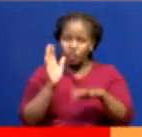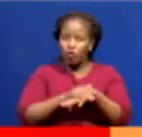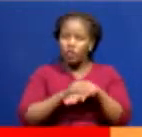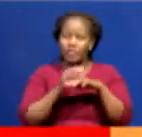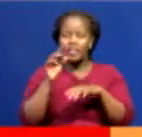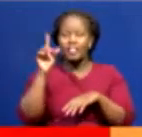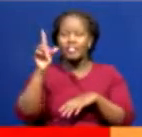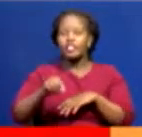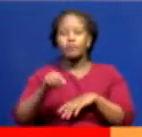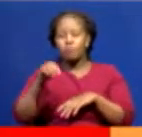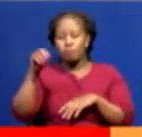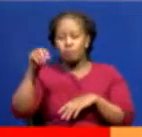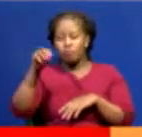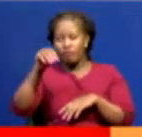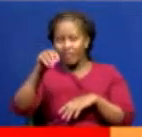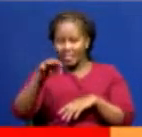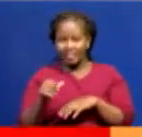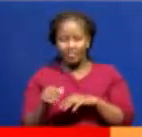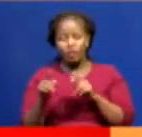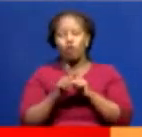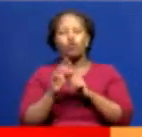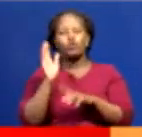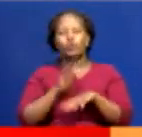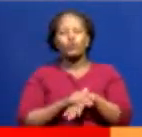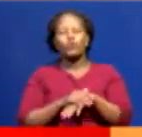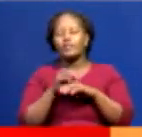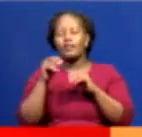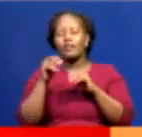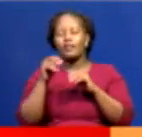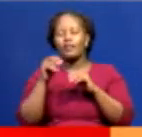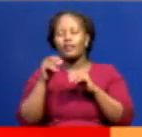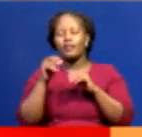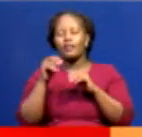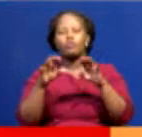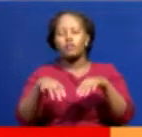bei nafuu ya mbolea, na wapate mbolea ili waweze kuuza,